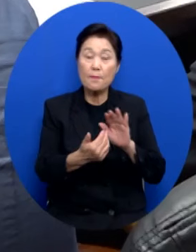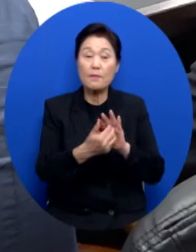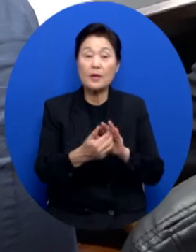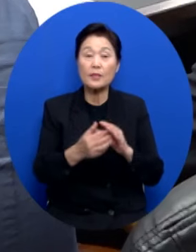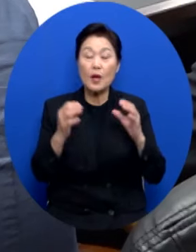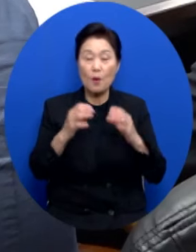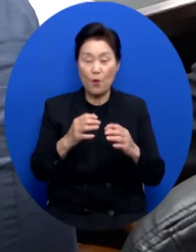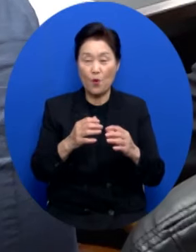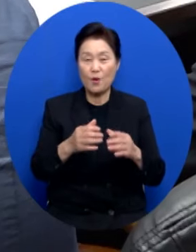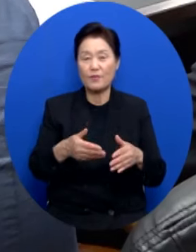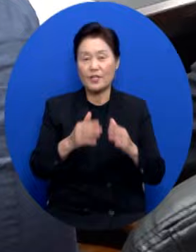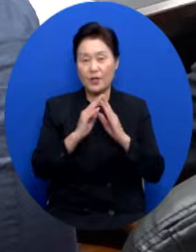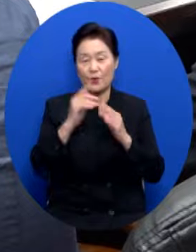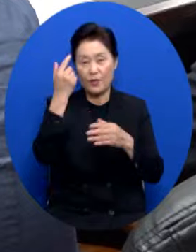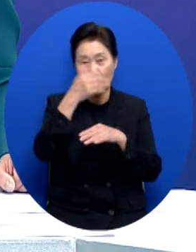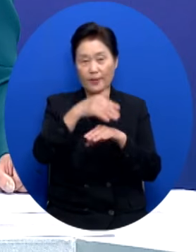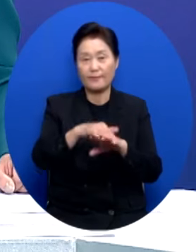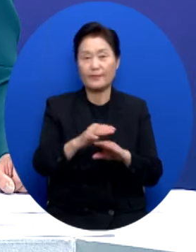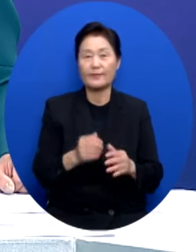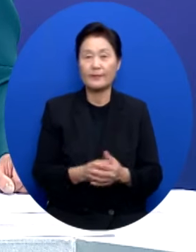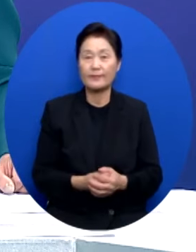모임을 진행하기로 했습니다.